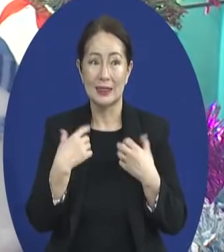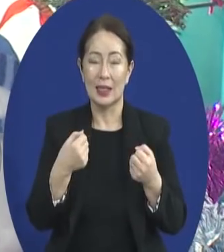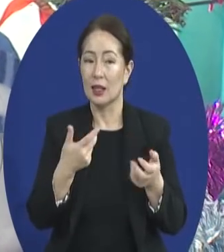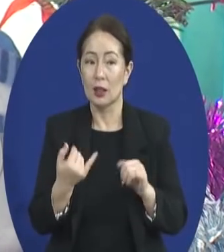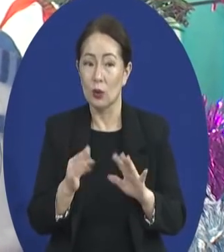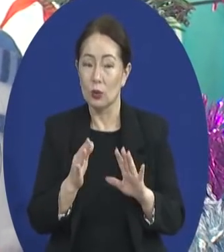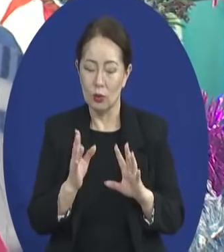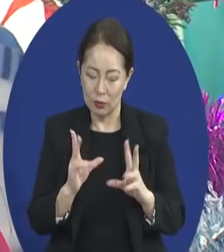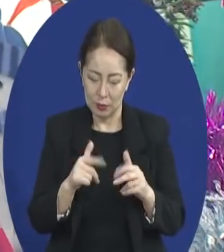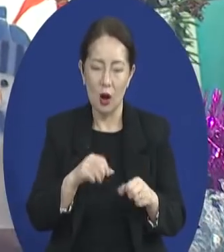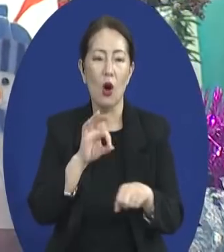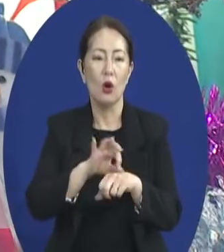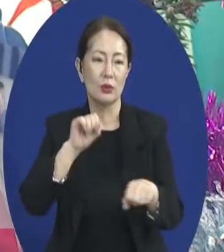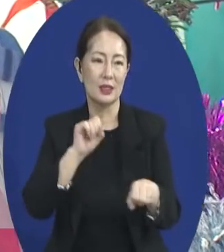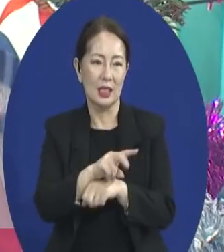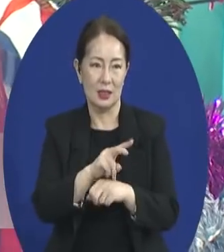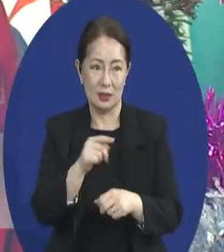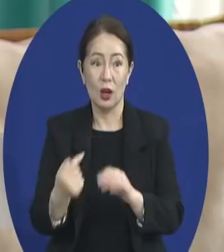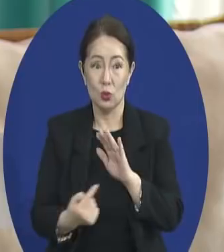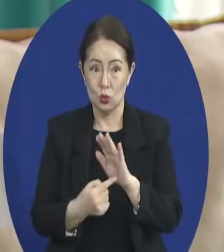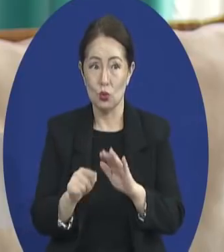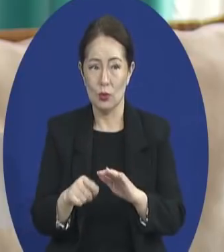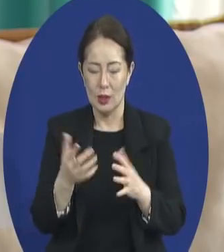нь ерөөсөө энэ өвчнийг л ялан дийлж хаал үндэс юм байгаа.